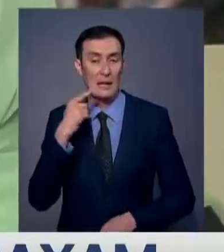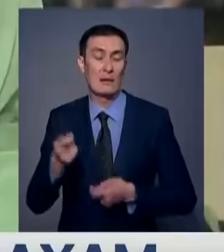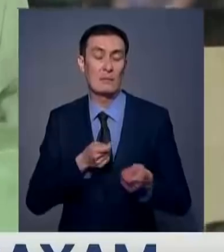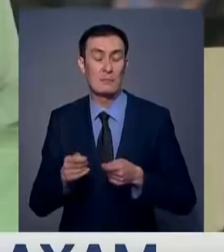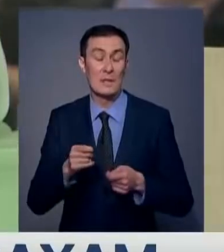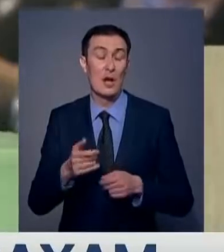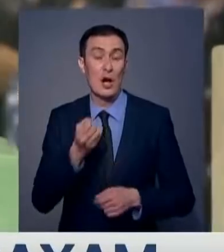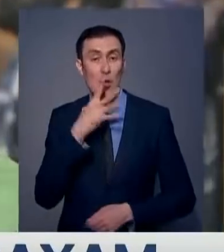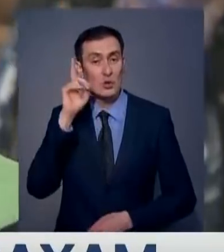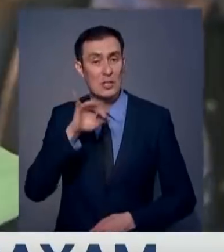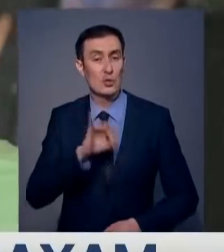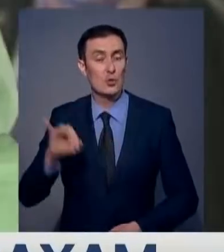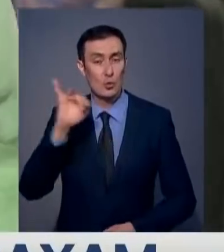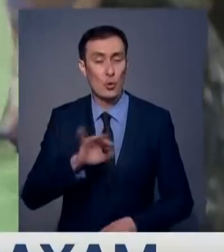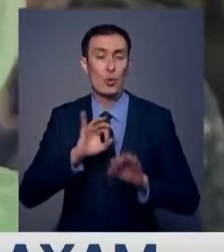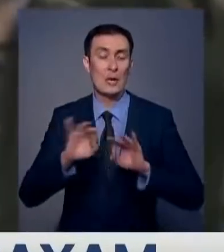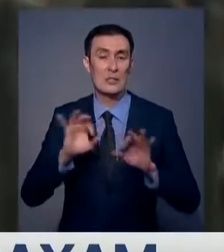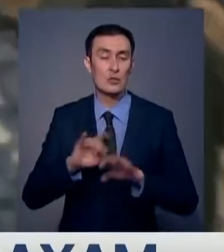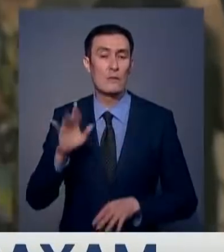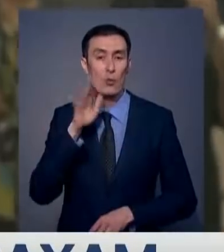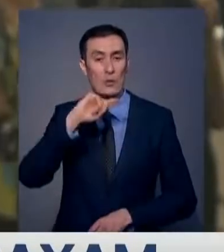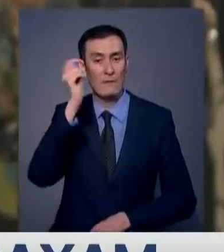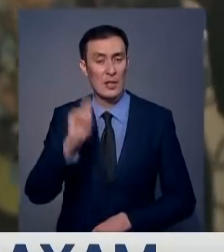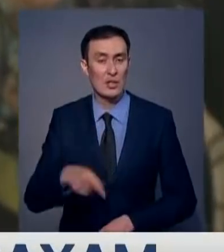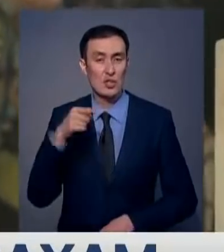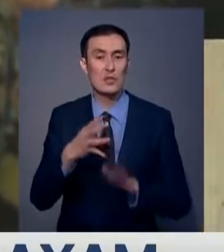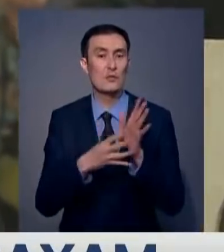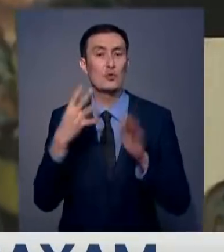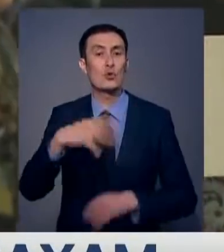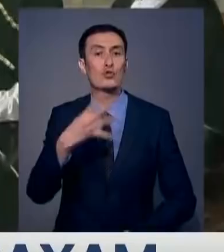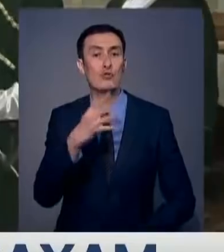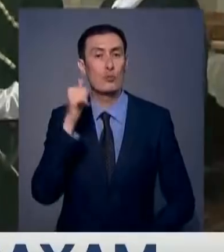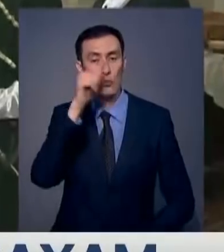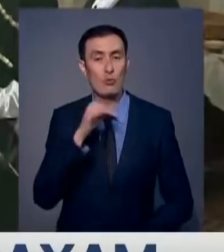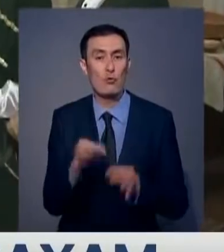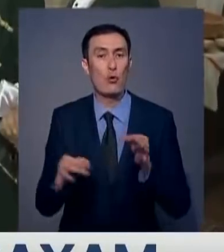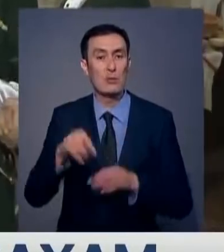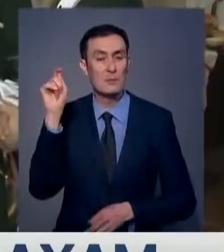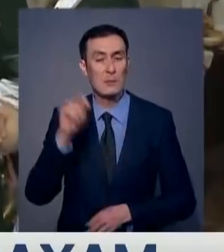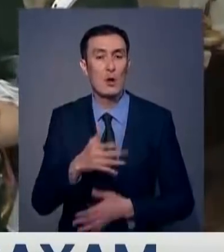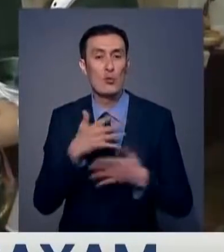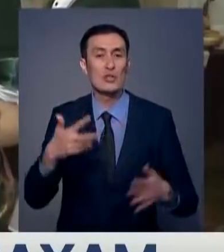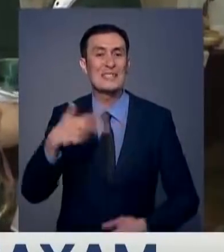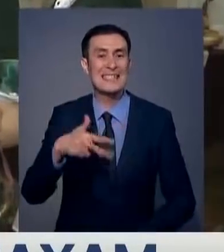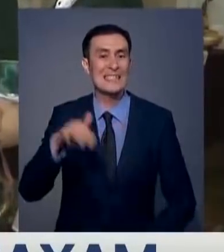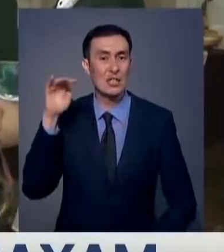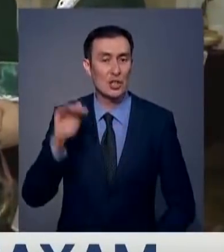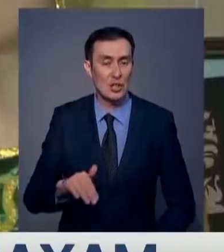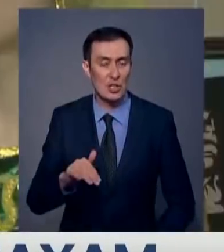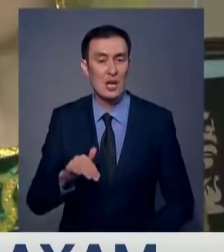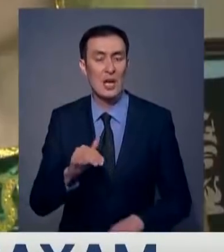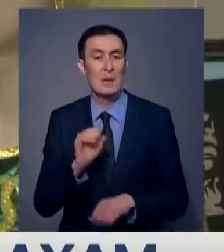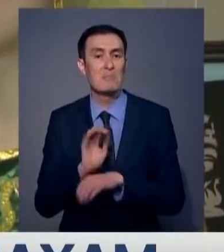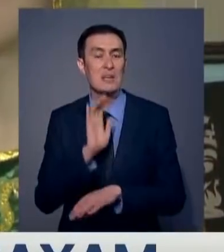меценат. Хорошо знает историю. Рассказывает, что в годы войны, в 1944-м, в область прибыло больше 30 тысяч